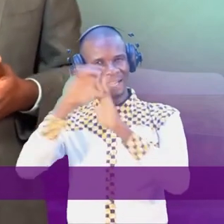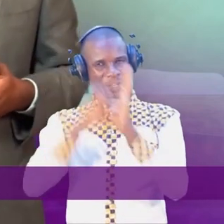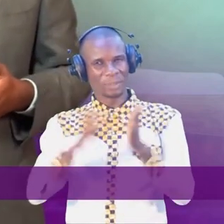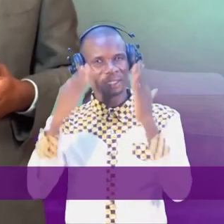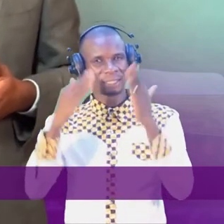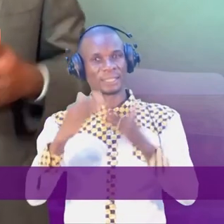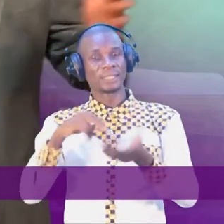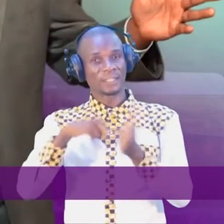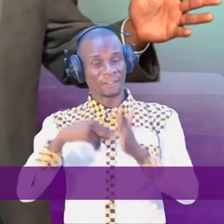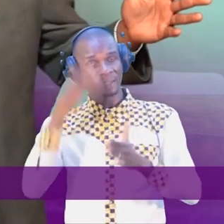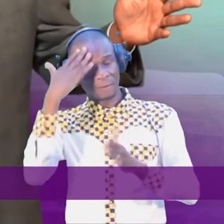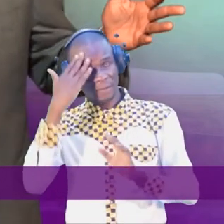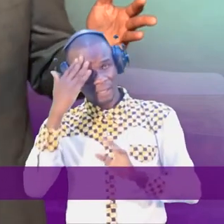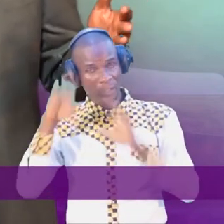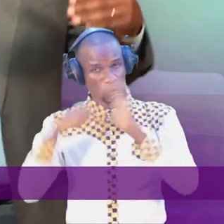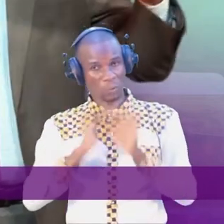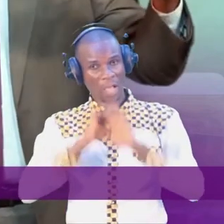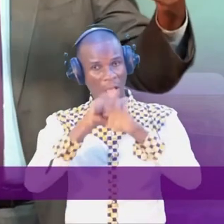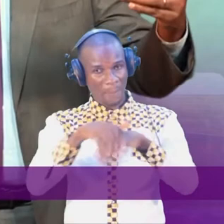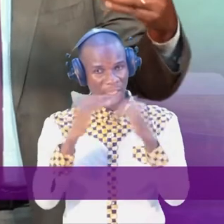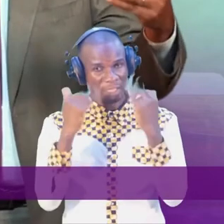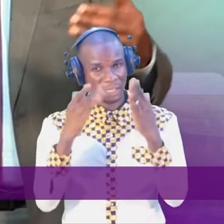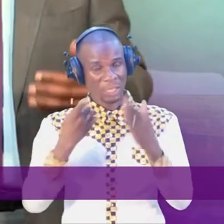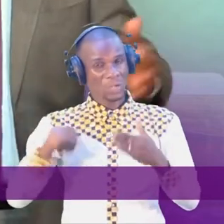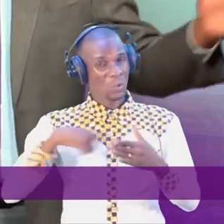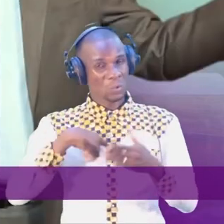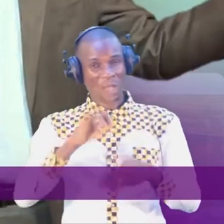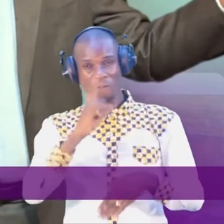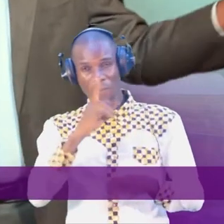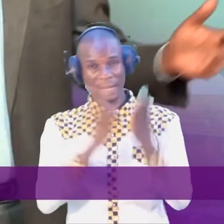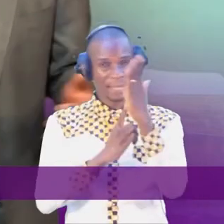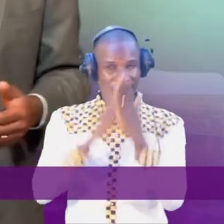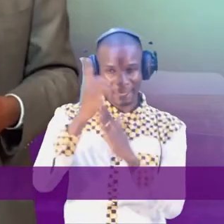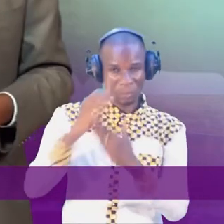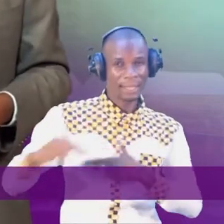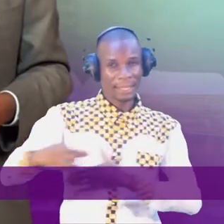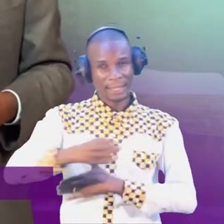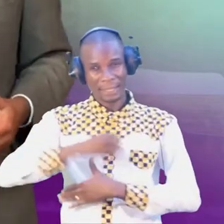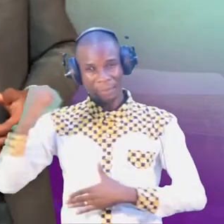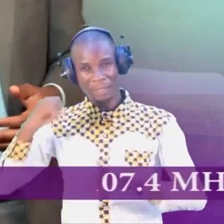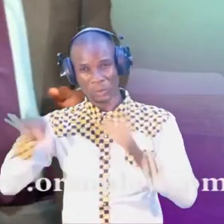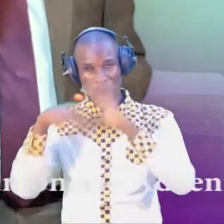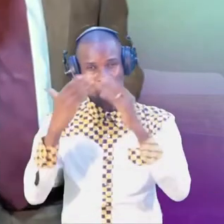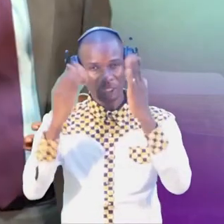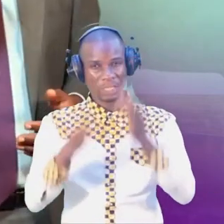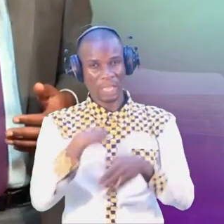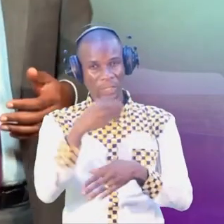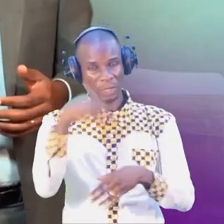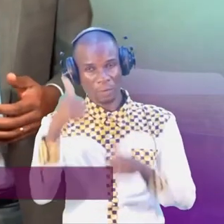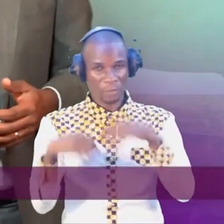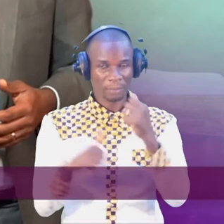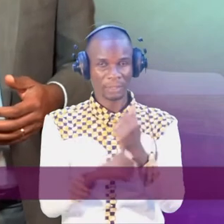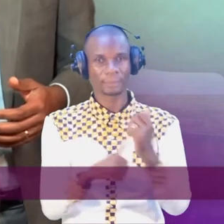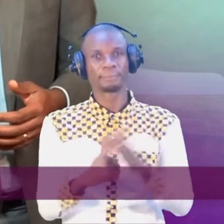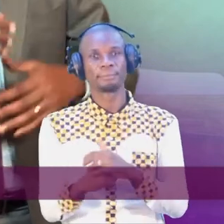watu. Na kutii amri zake ni kwamba unagundua, unakumbuka na kukubali kwamba kila kitu ni